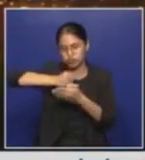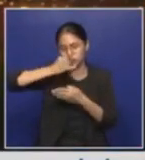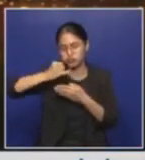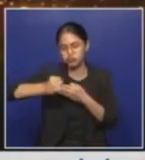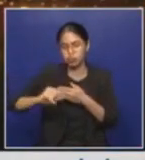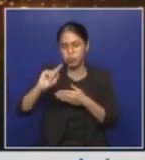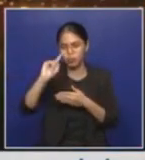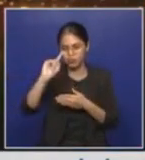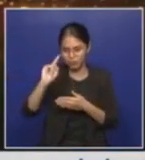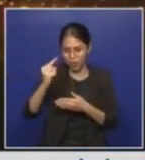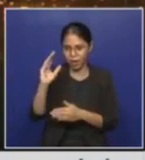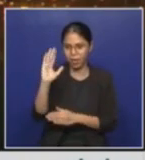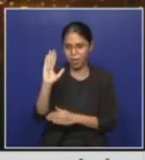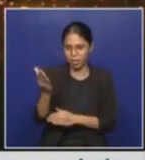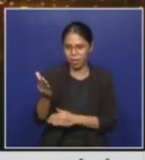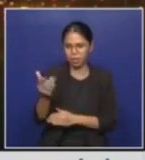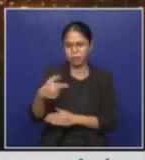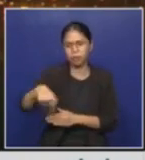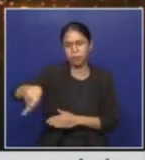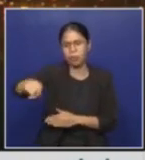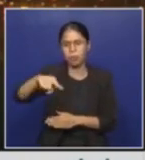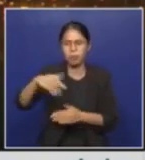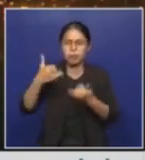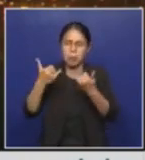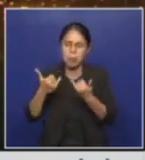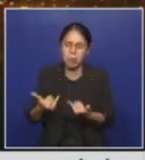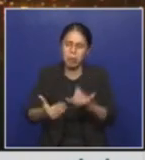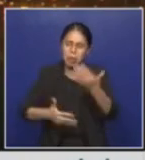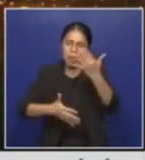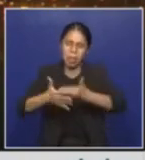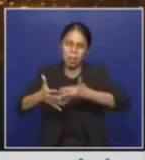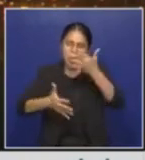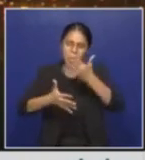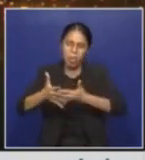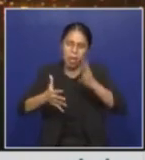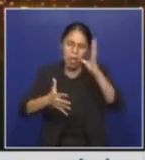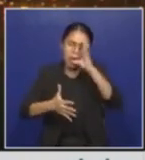ซึ่งบัดนี้กำลังมีความทุกข์ยากเพราะว่ายังหางานทำไม่ได้ครับขอบคุณมากครับ